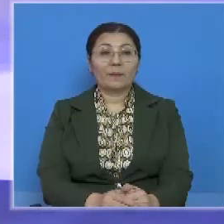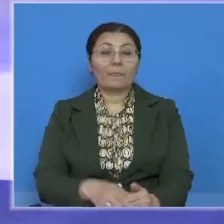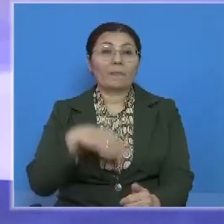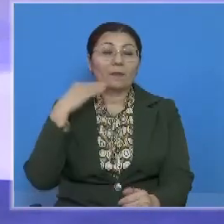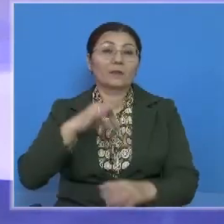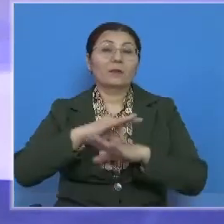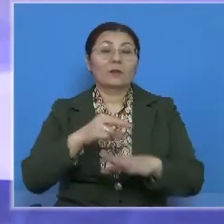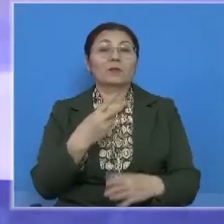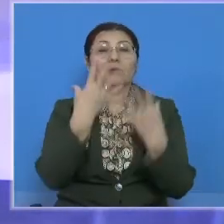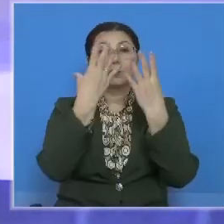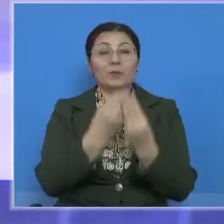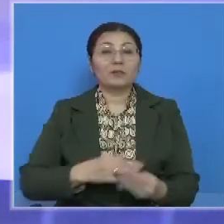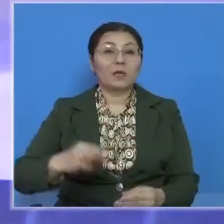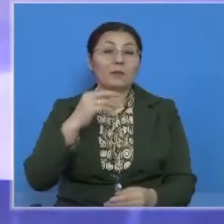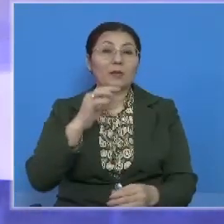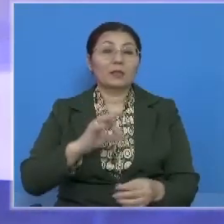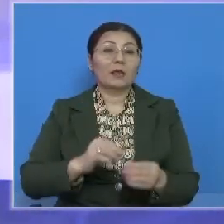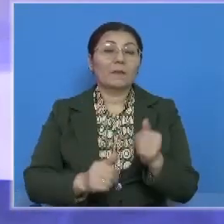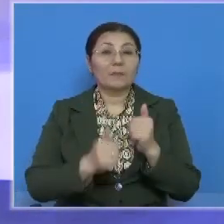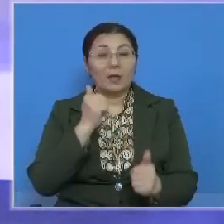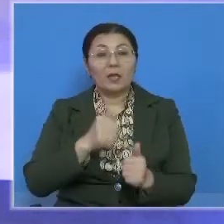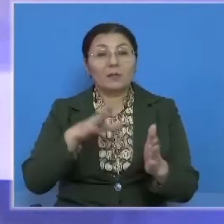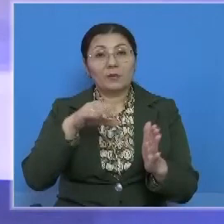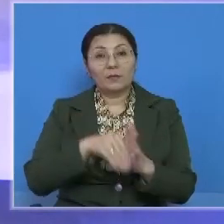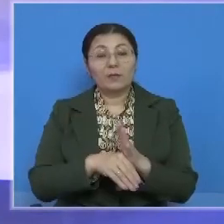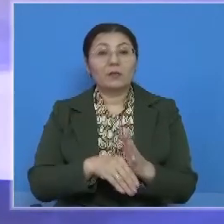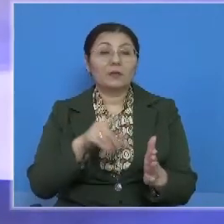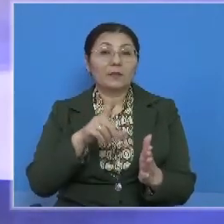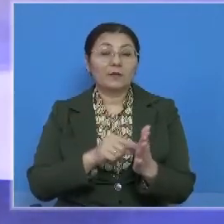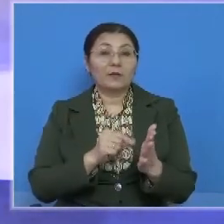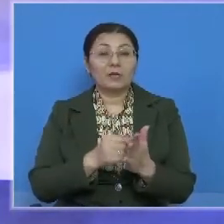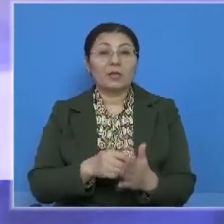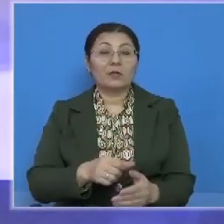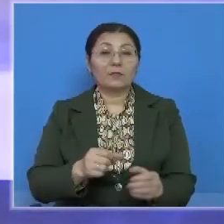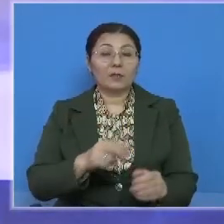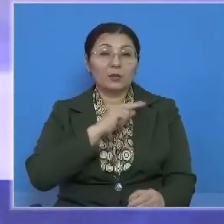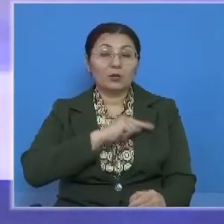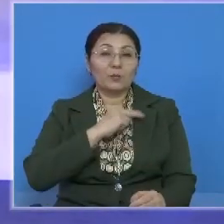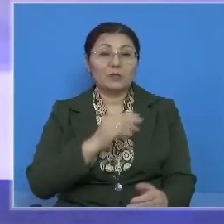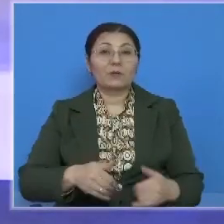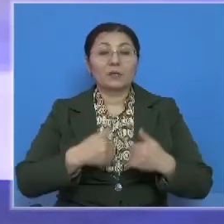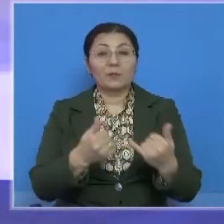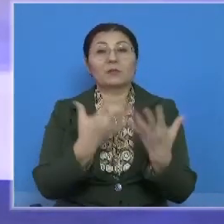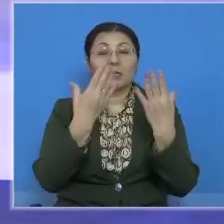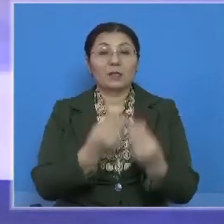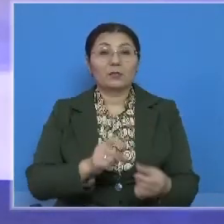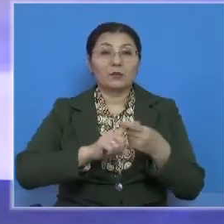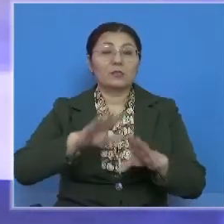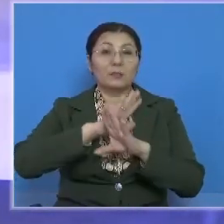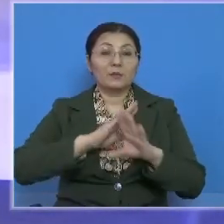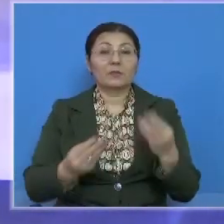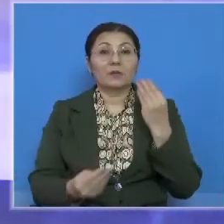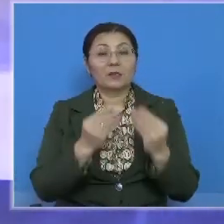В Актобе прошла двухдневная областная спартакиада среди ветеранов труда. Мероприятие было приурочено ко Дню независимости. Игры